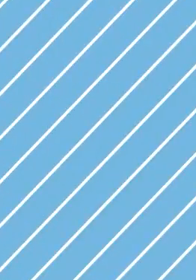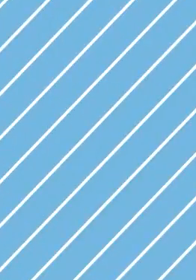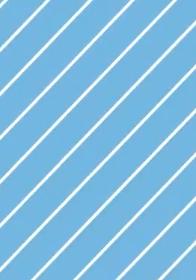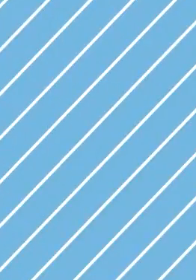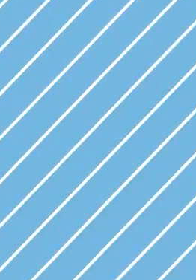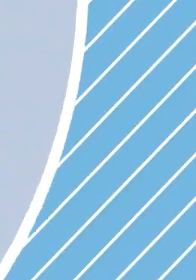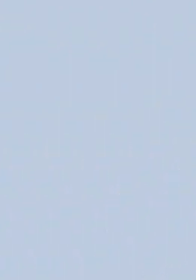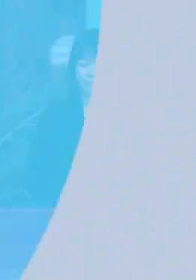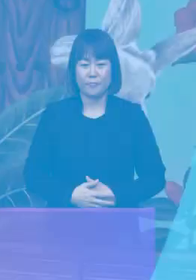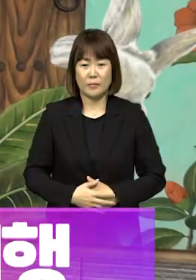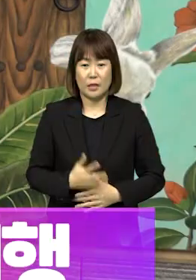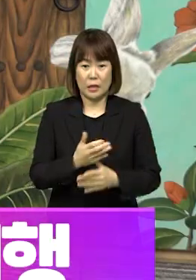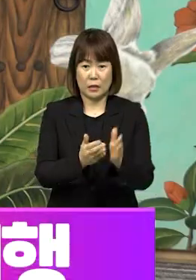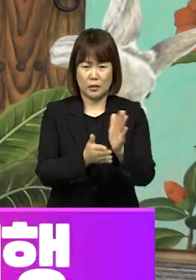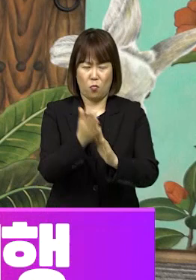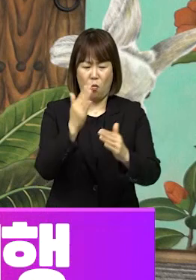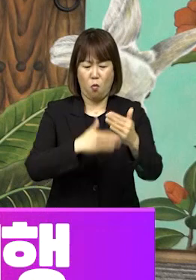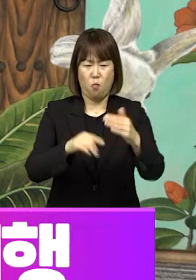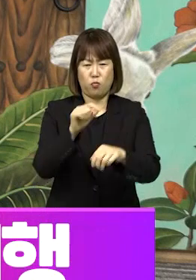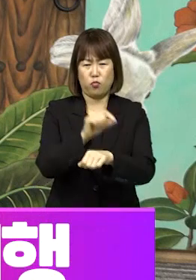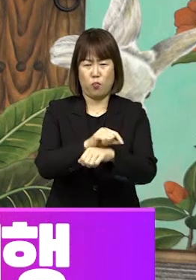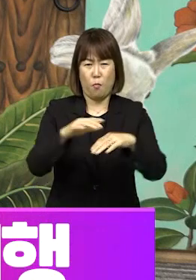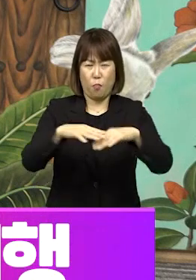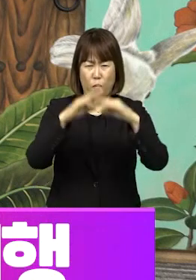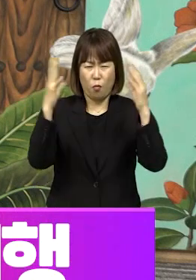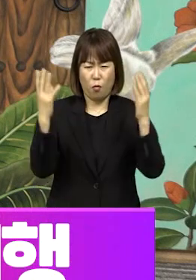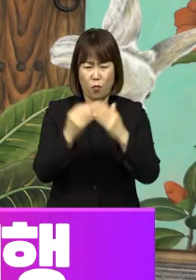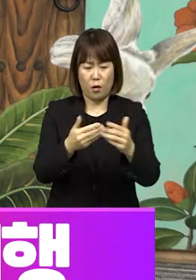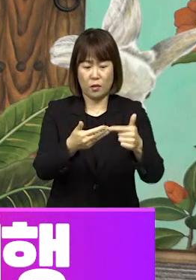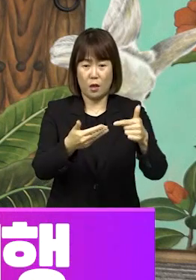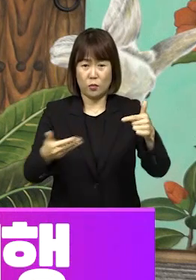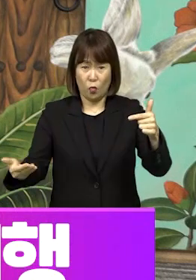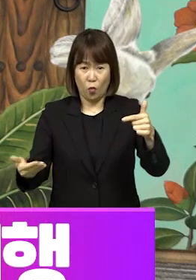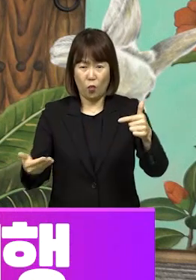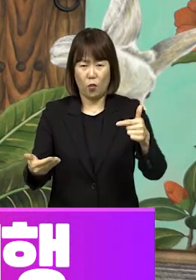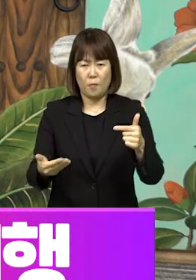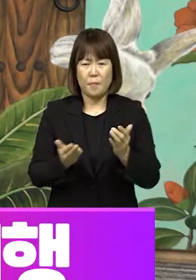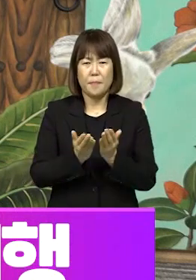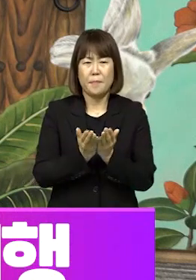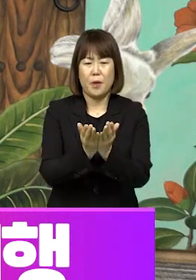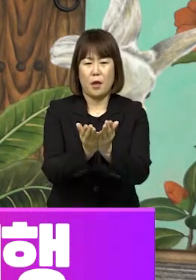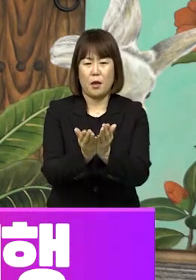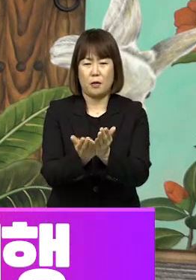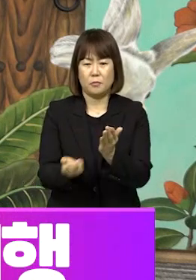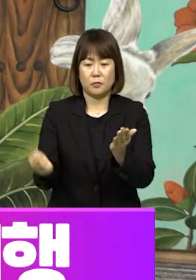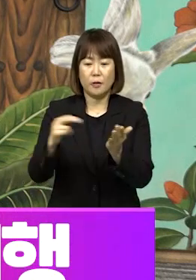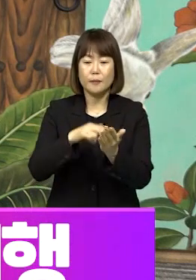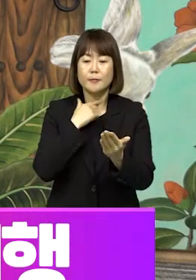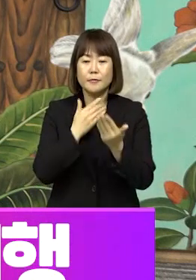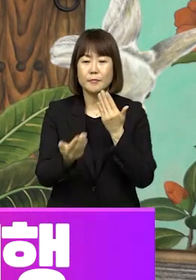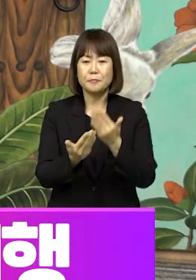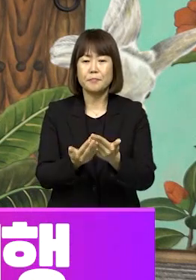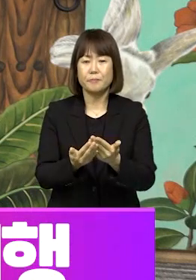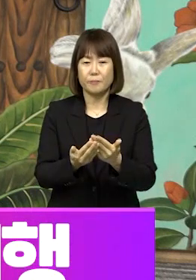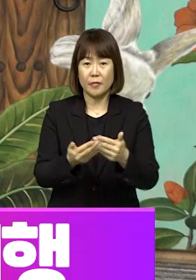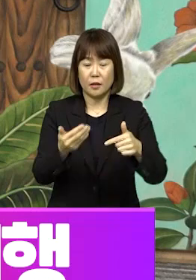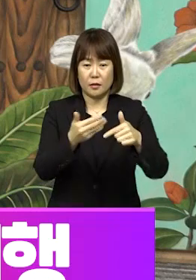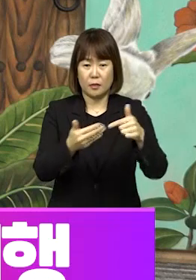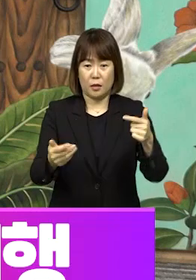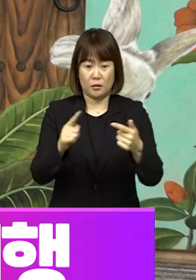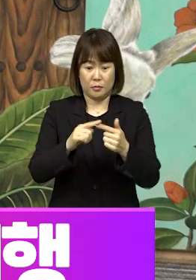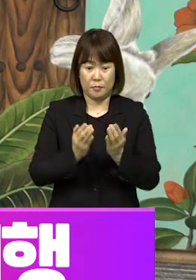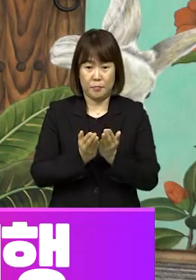준비되셨죠 양산시는 전 직원을 대상으로 낙동강 생태탐방선을 승선에 체험하는